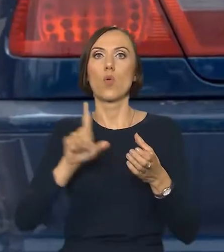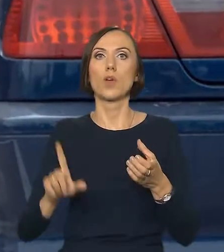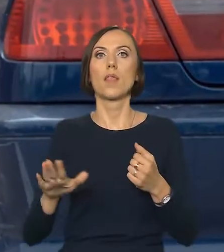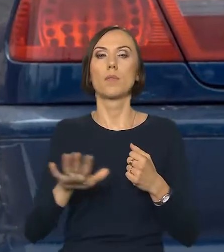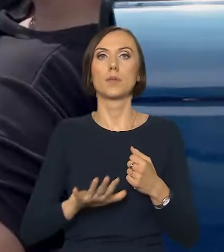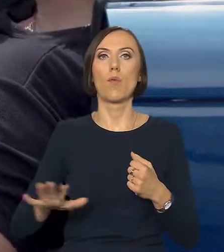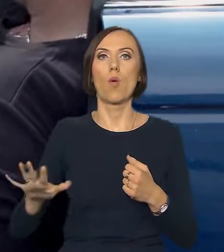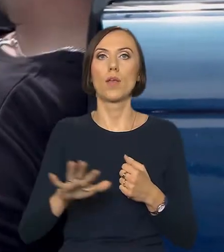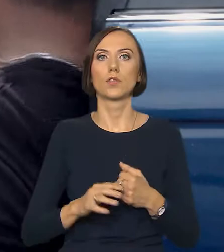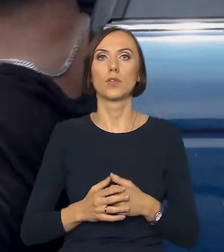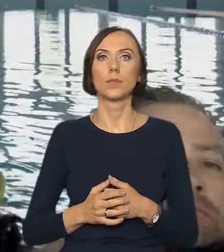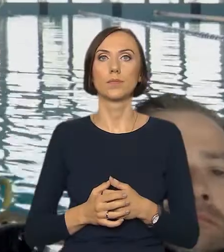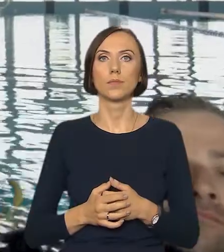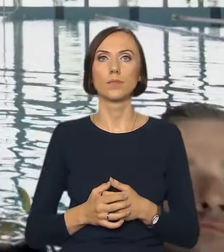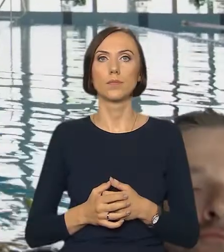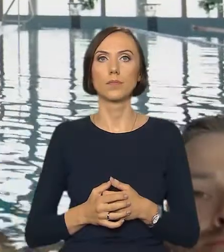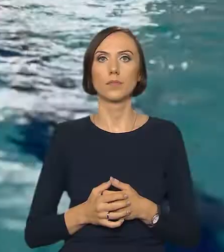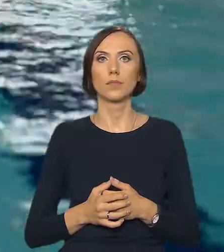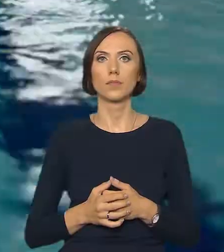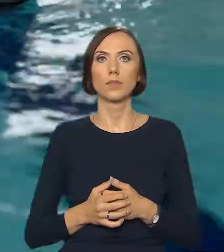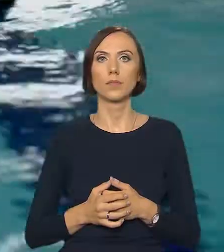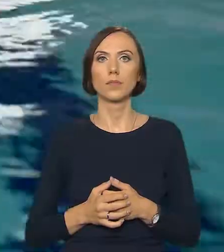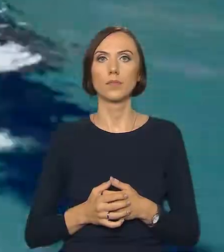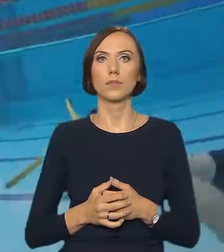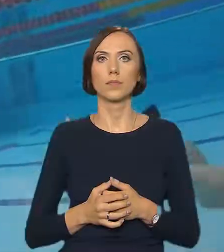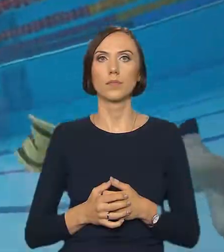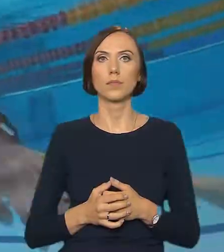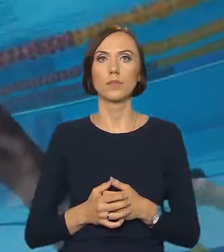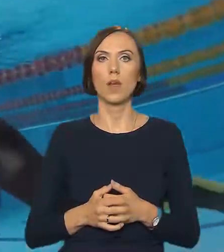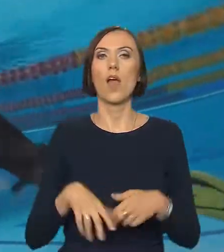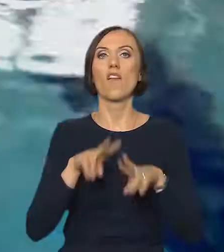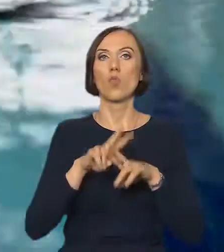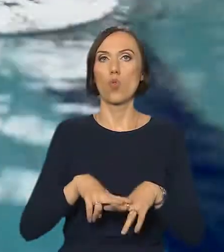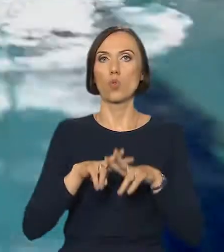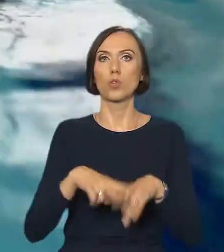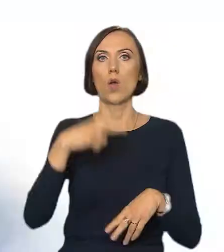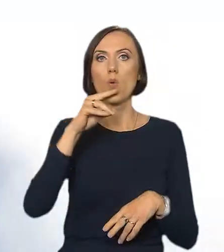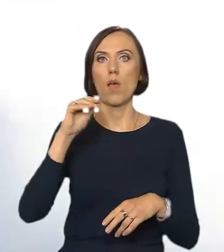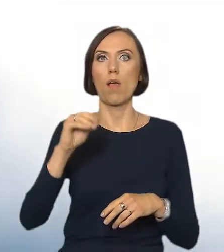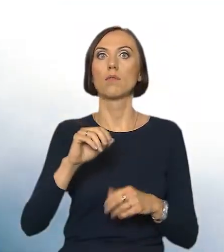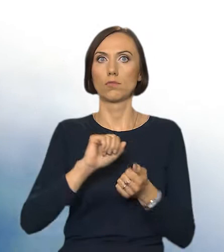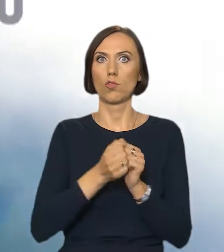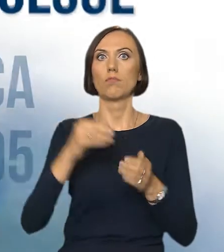się z wózka za kierownicę swojego auta. Niepełnosprawny instruktor nurkowania w profesjonalnym ekwipunku prowadzi zajęcia na basenie. Fundusze